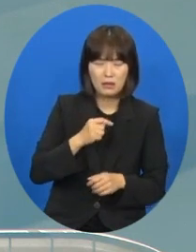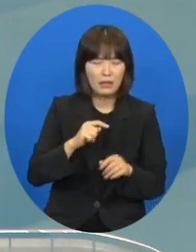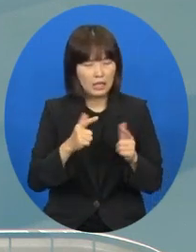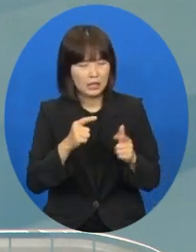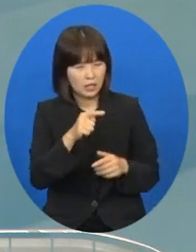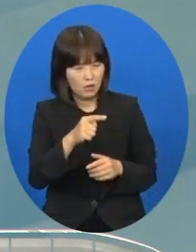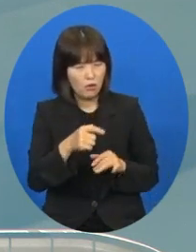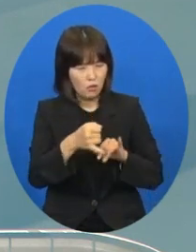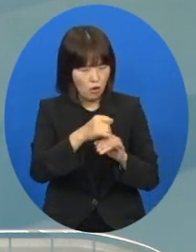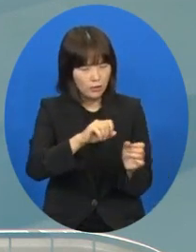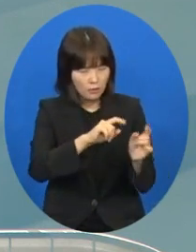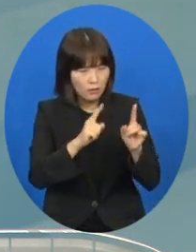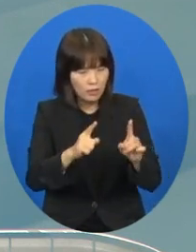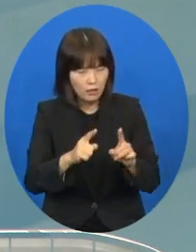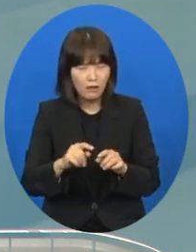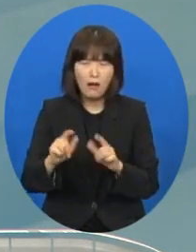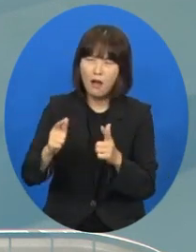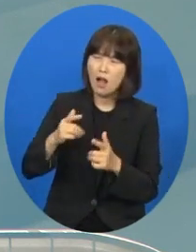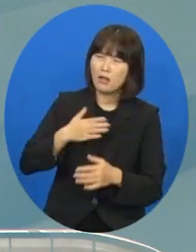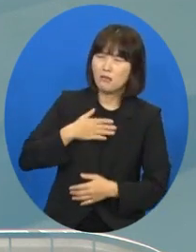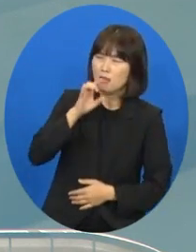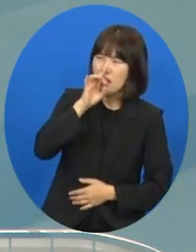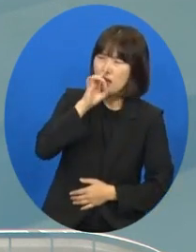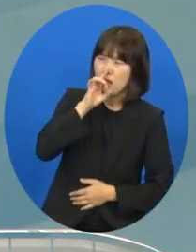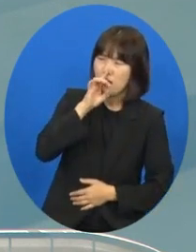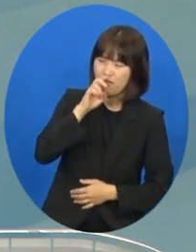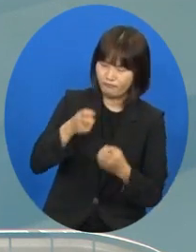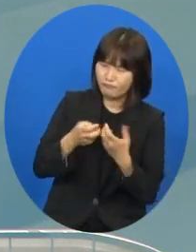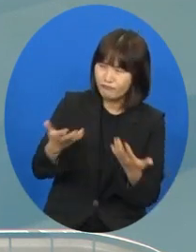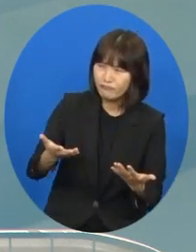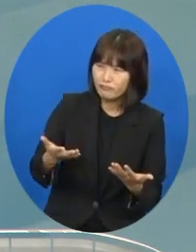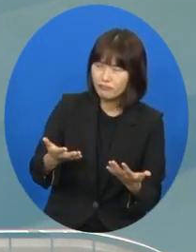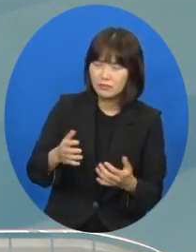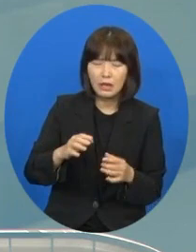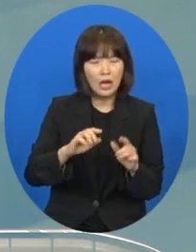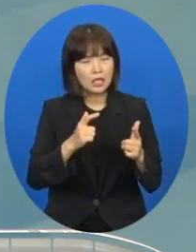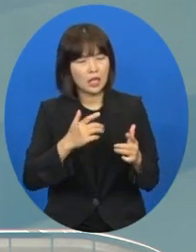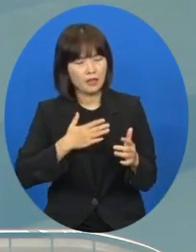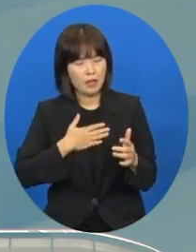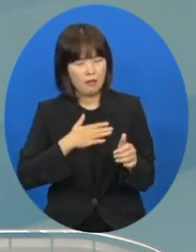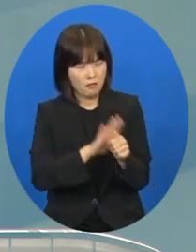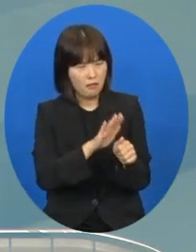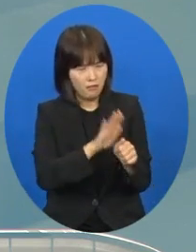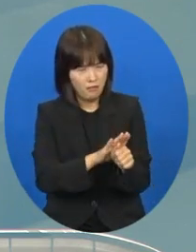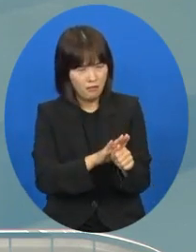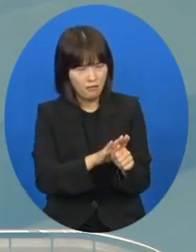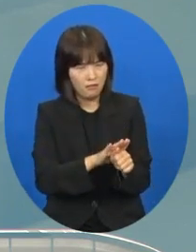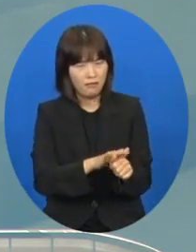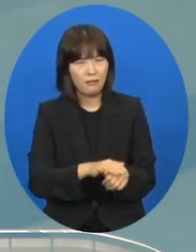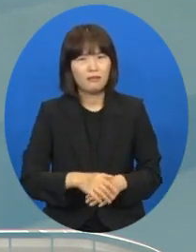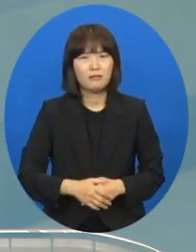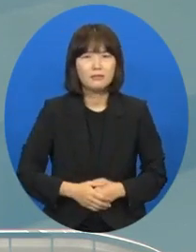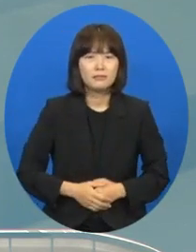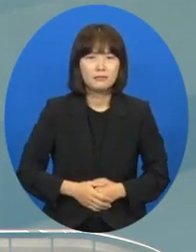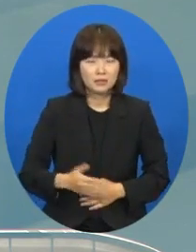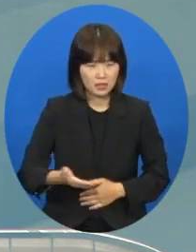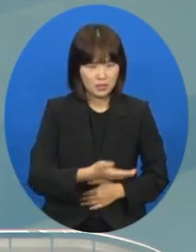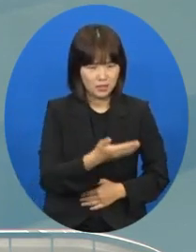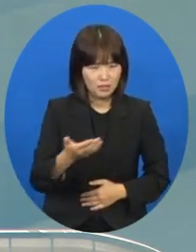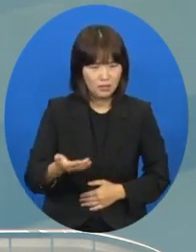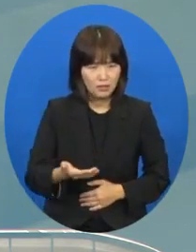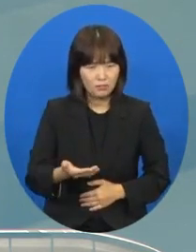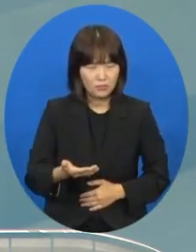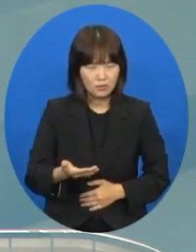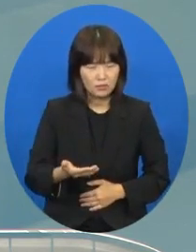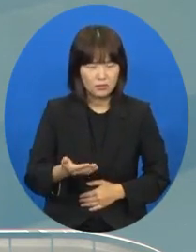일어나. 아니요, 저는 안 될 것 같아요. 아니야, 내가 그렇게 해줄 거야. 여러분, 분명히 그렇게